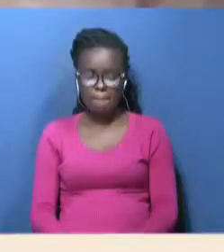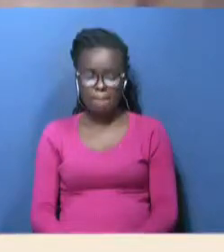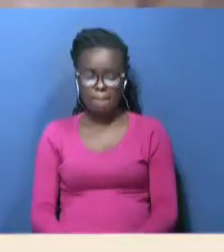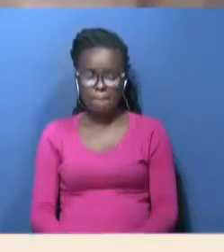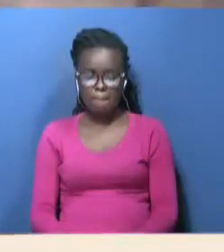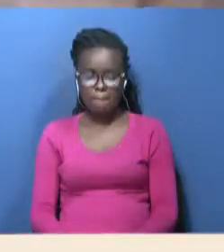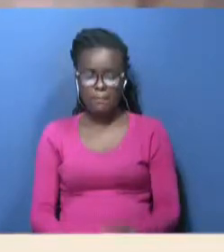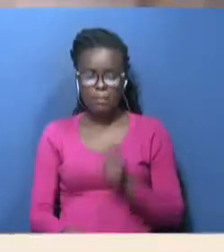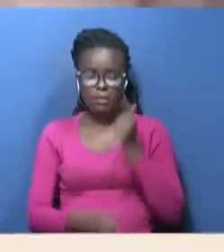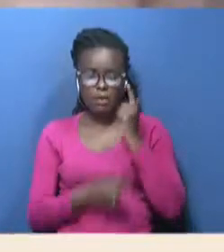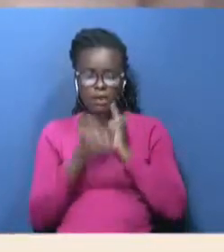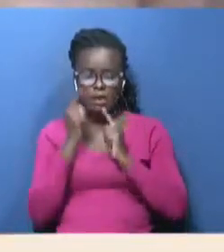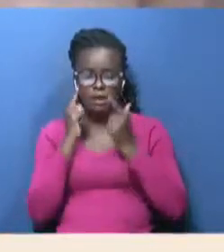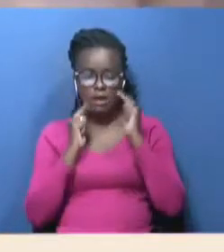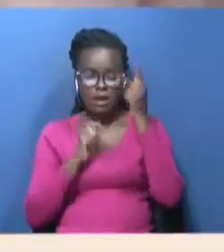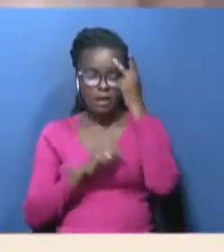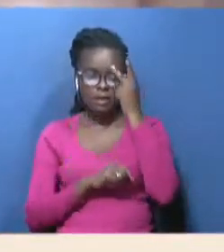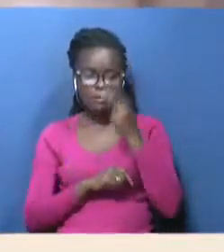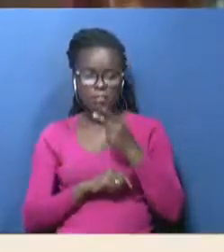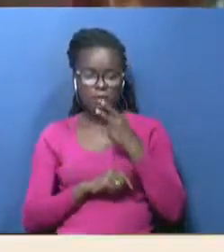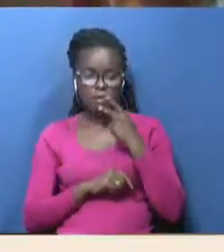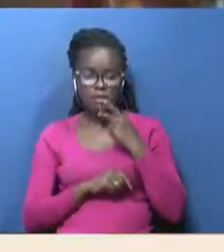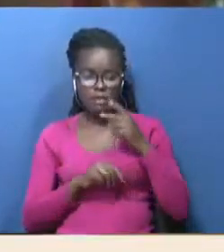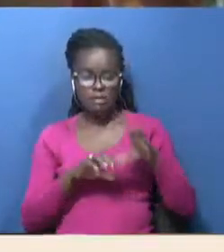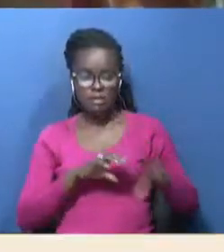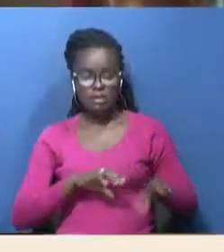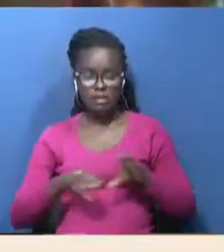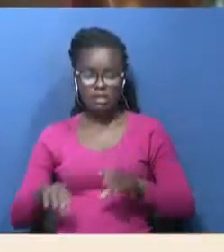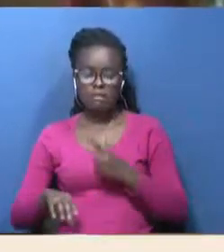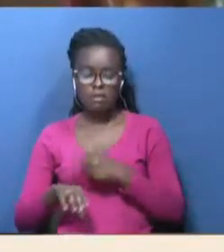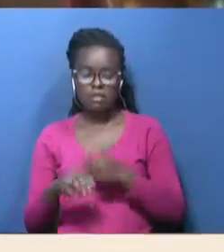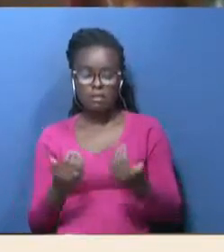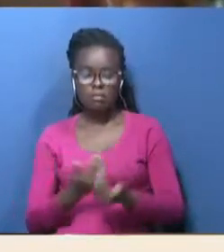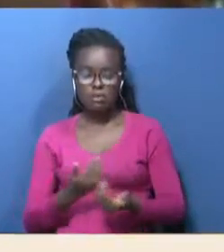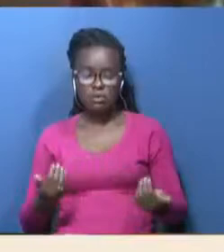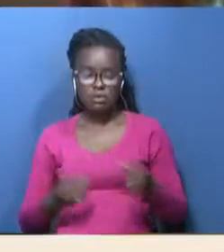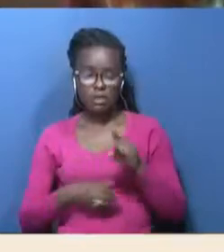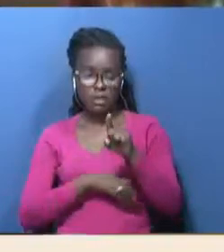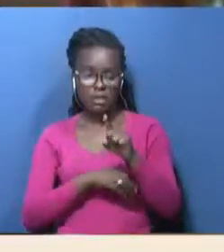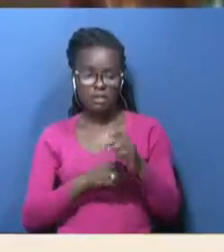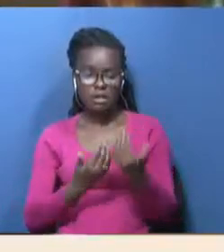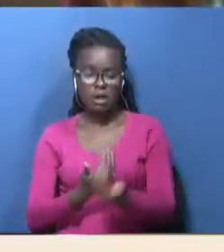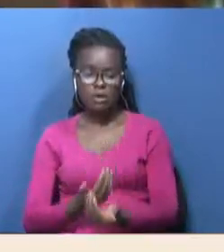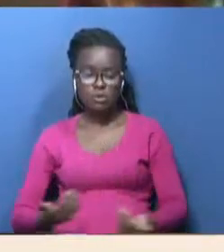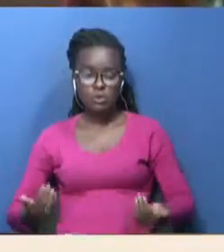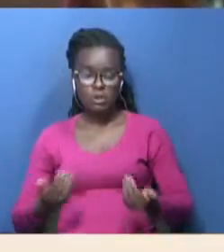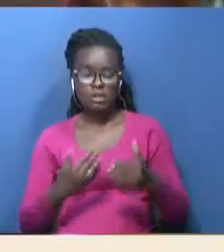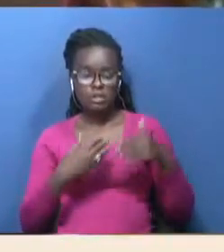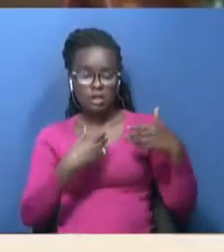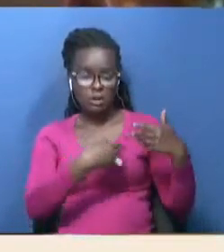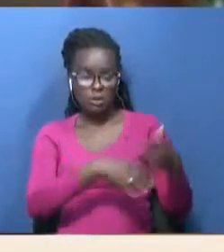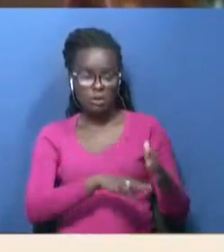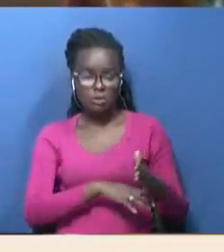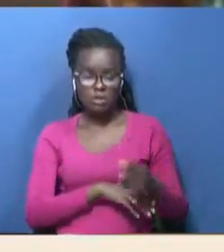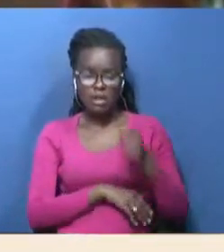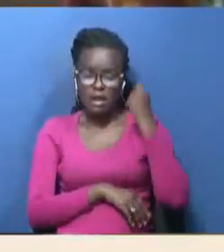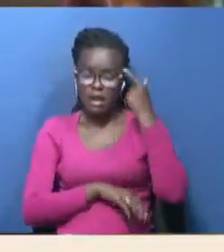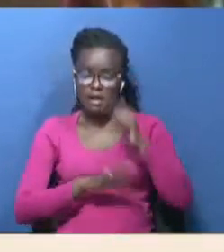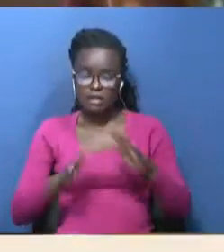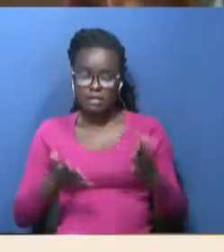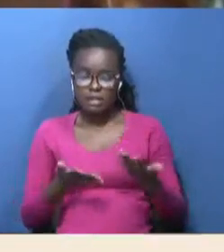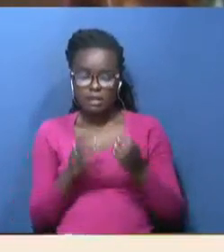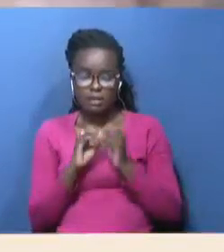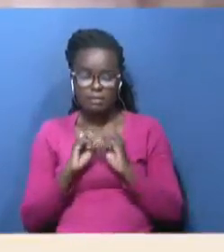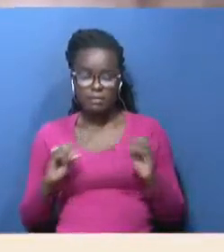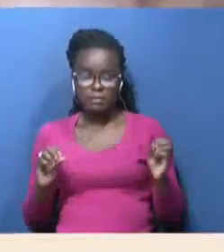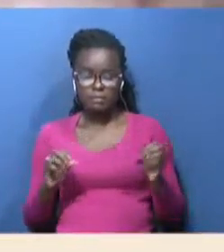Nĩ kĩrĩro kĩa mũciari akĩgirĩka thutha wa ciana ciake cia mahatha kũra na njĩra na kĩriga.